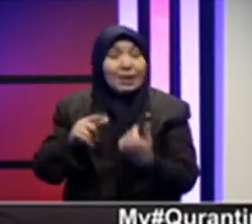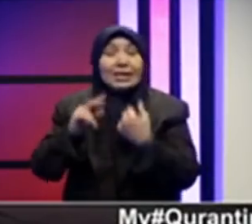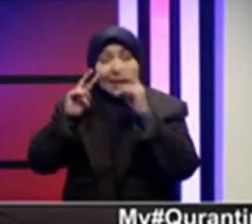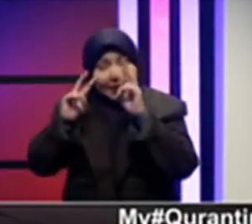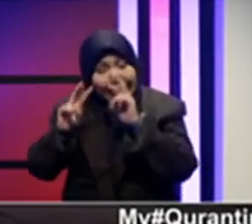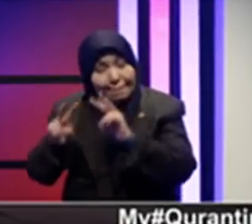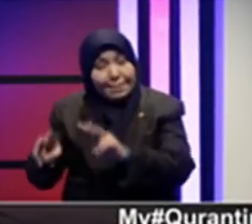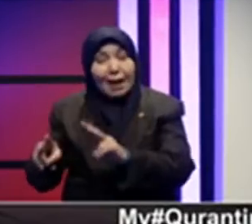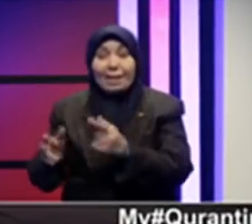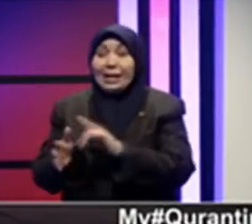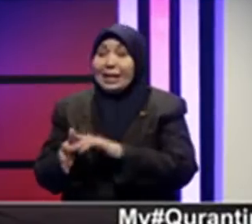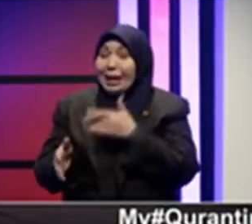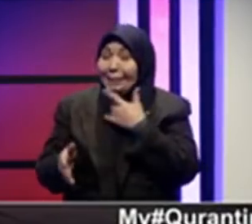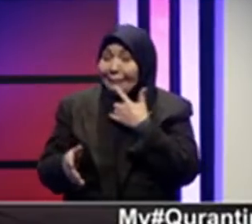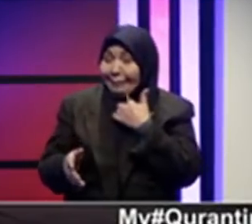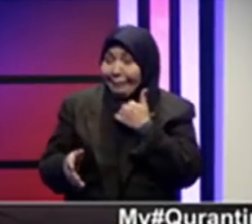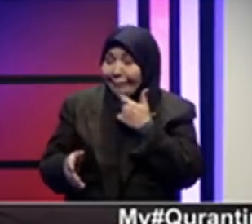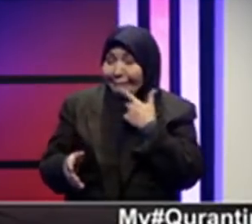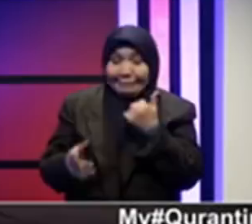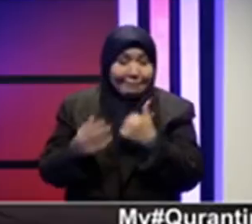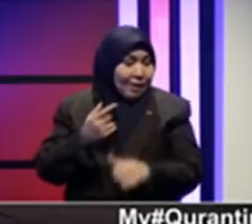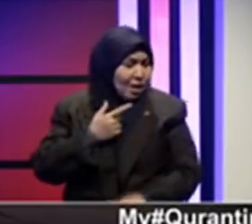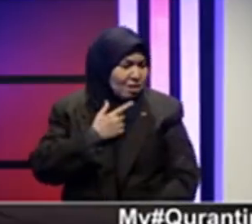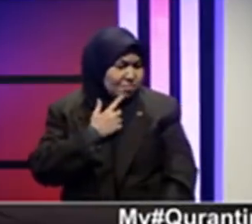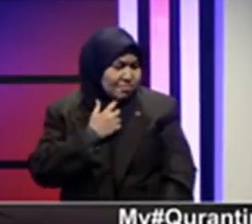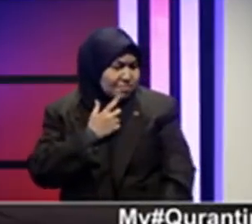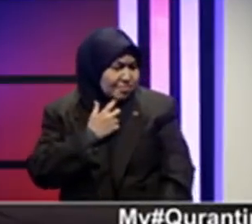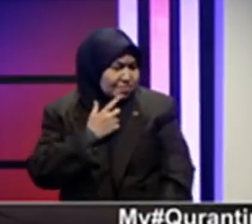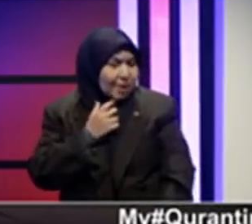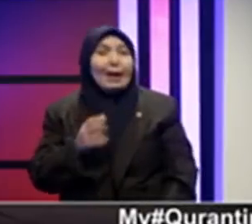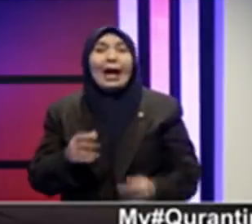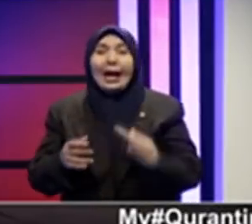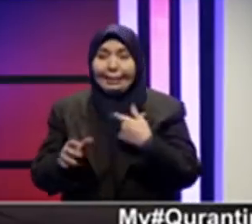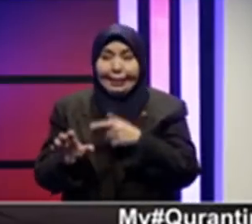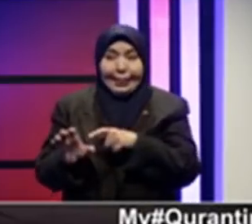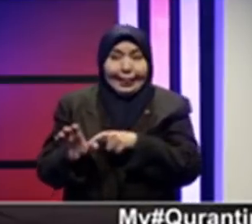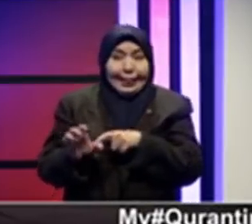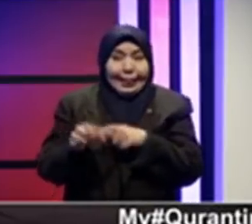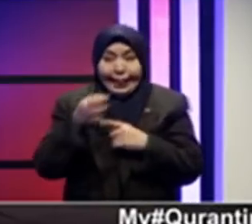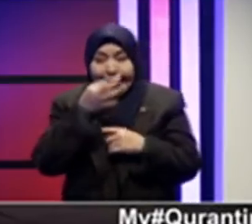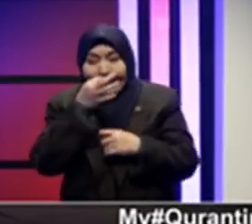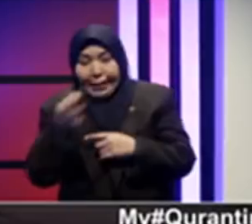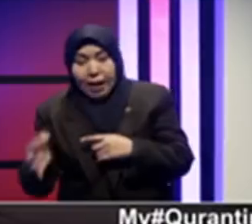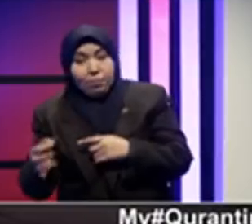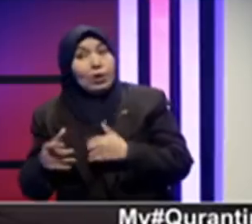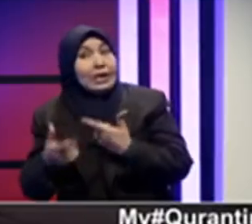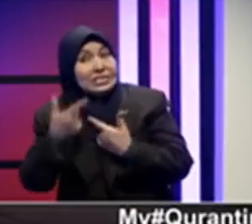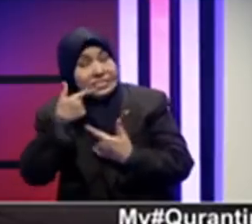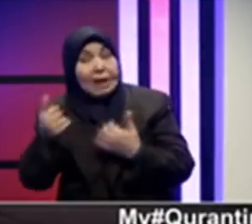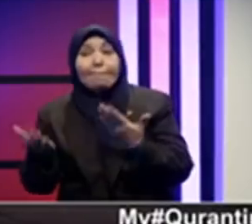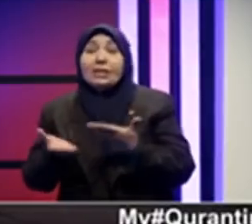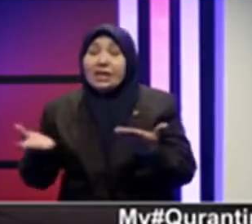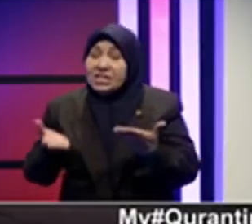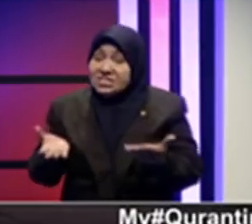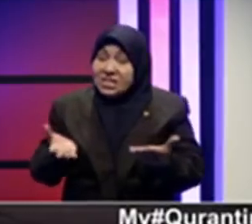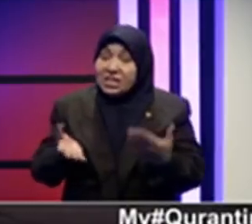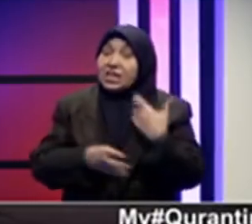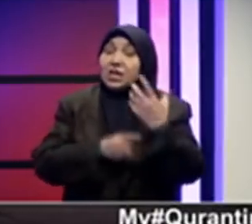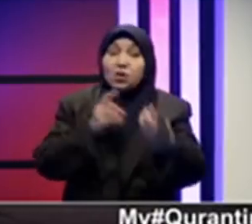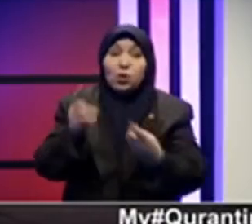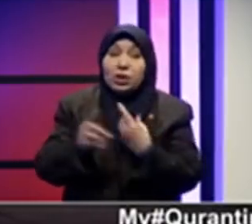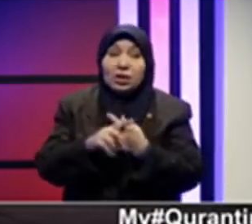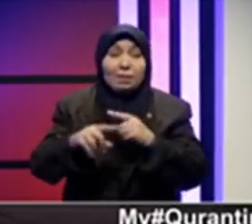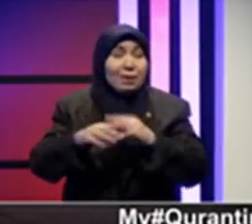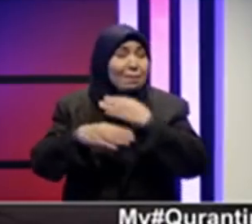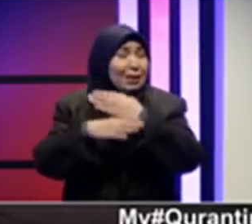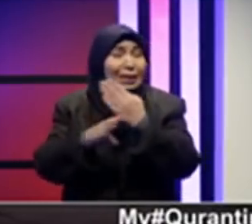itu yang menyebabkan kita akan rasa tertarik. Ya, bukan sekadar sedap di sini. Dia kalau ya, bentuk tak